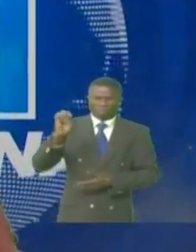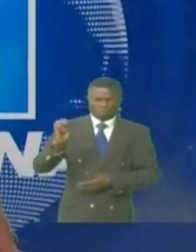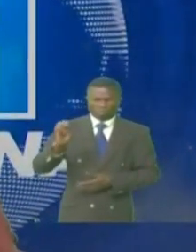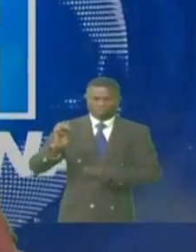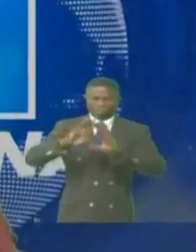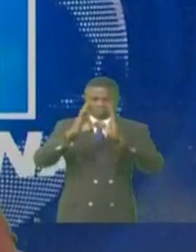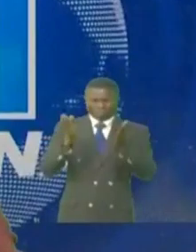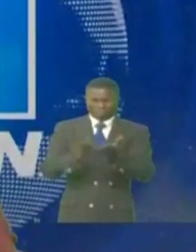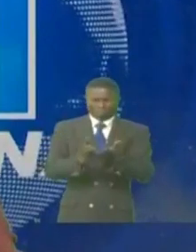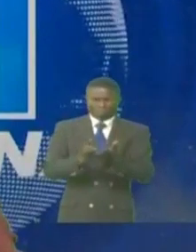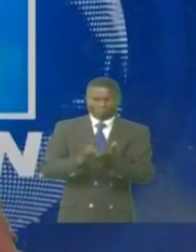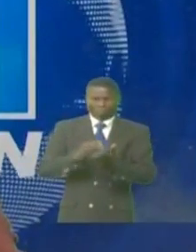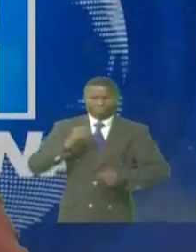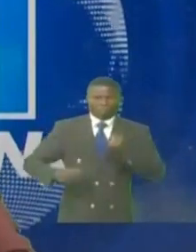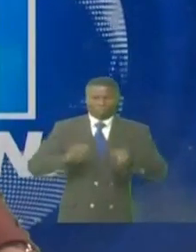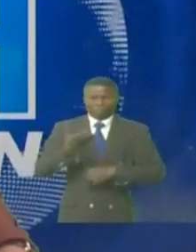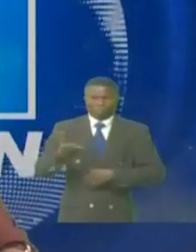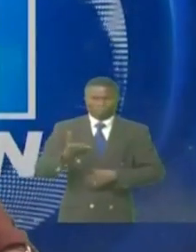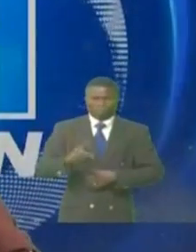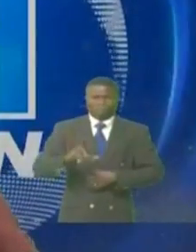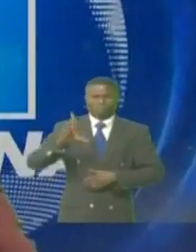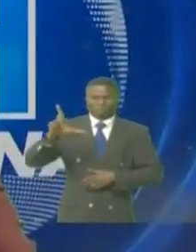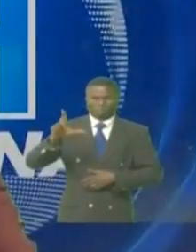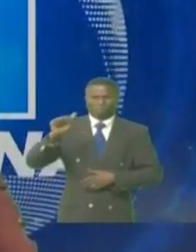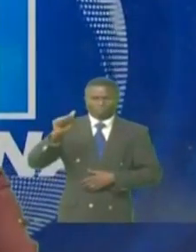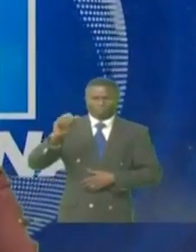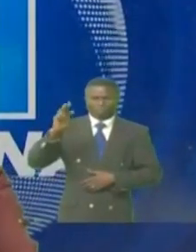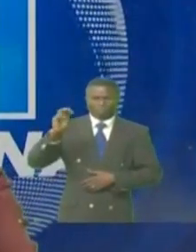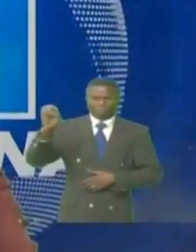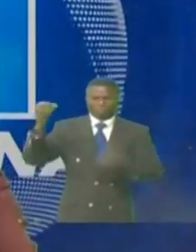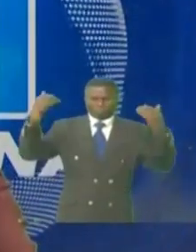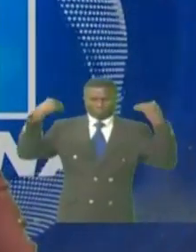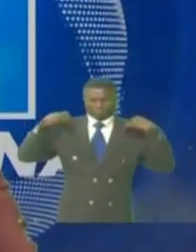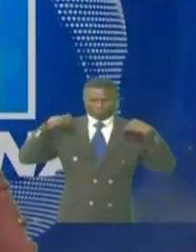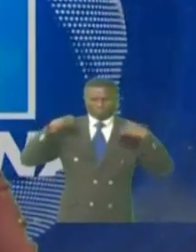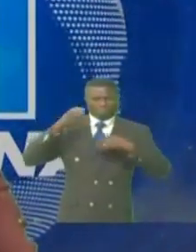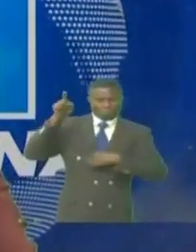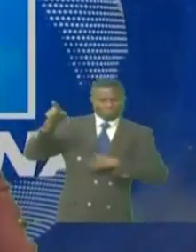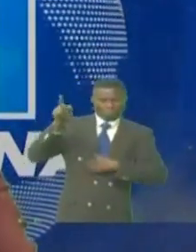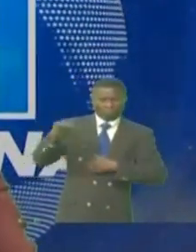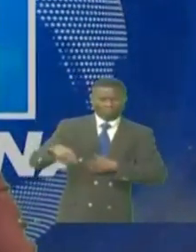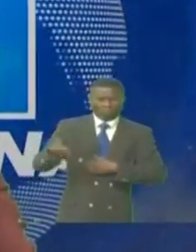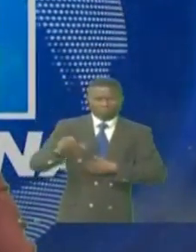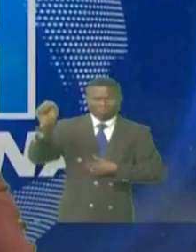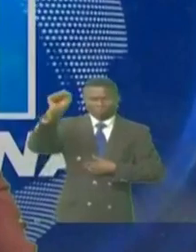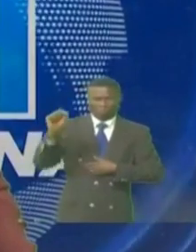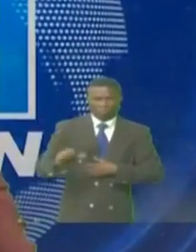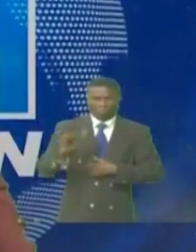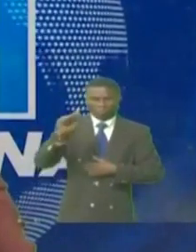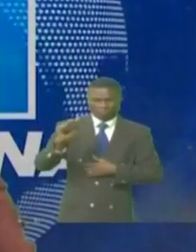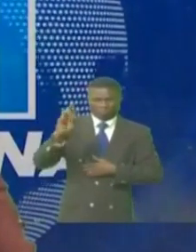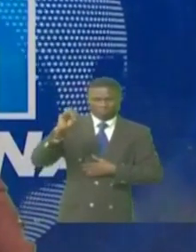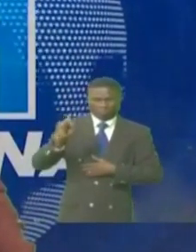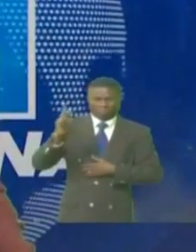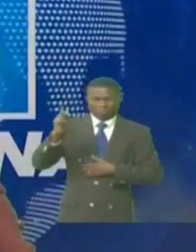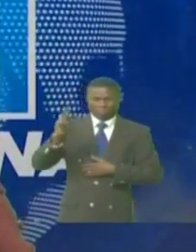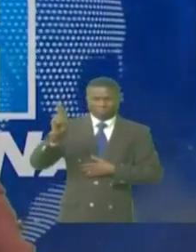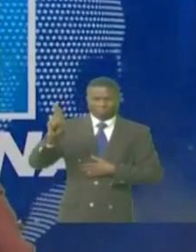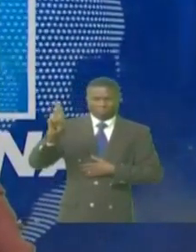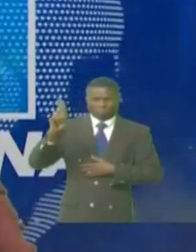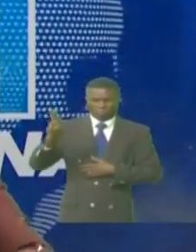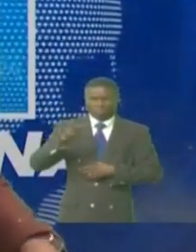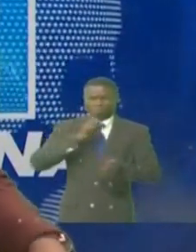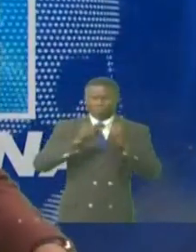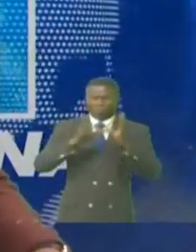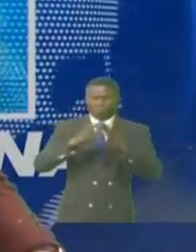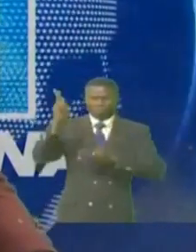étaient en effervescence. Lambert Mende Omalanga, leader de ce coin de la province du Sankuru, a communié avec la population dans